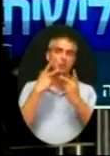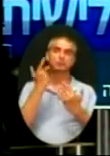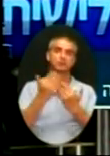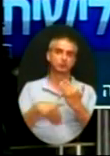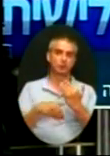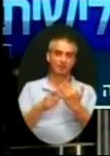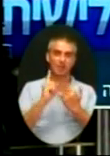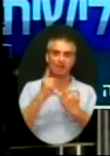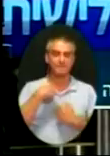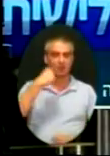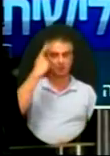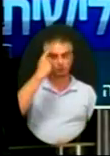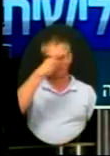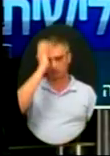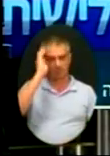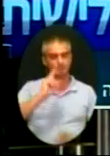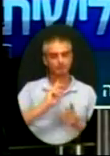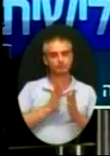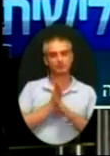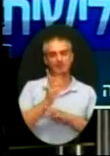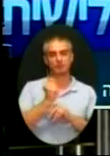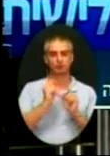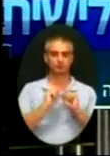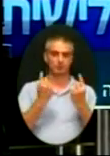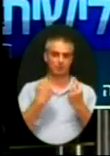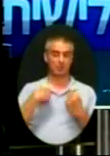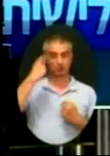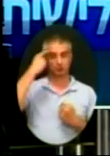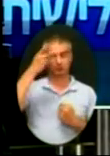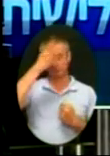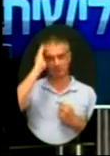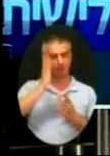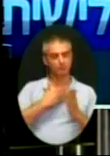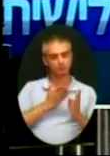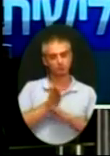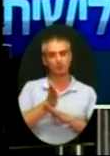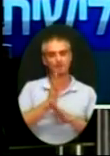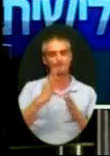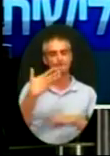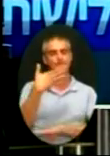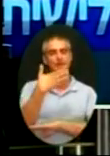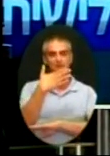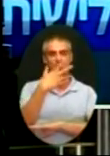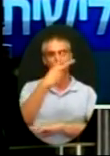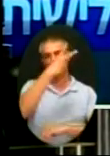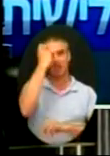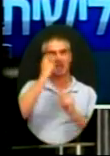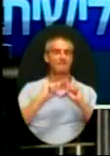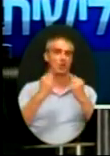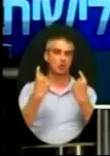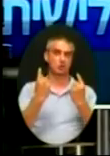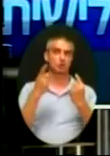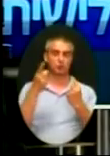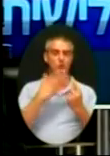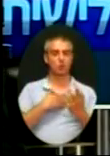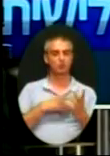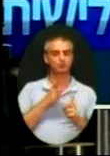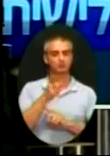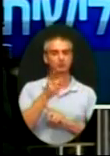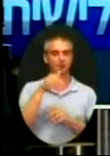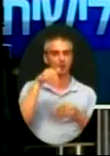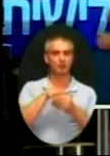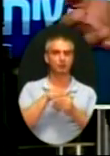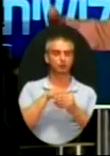הסופית. אבל אני חושב שטראמפ הולך לכיוון אחר לחלוטין. אני חושב שטראמפ מכוון למדינות ערב אחרות, הוא מכוון